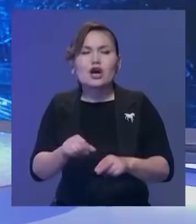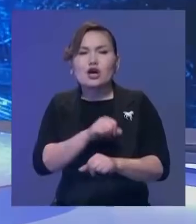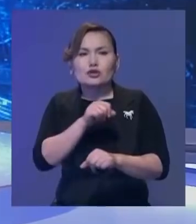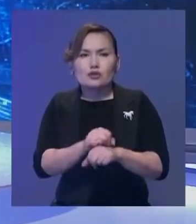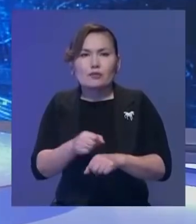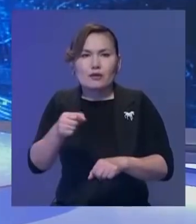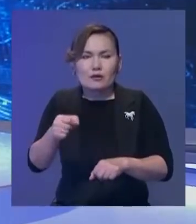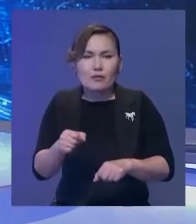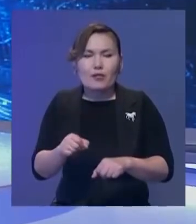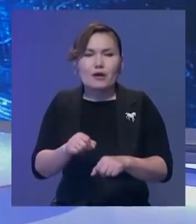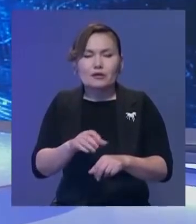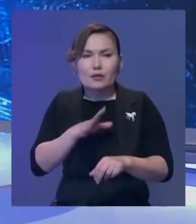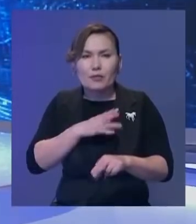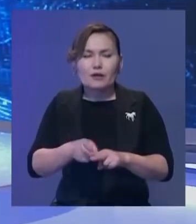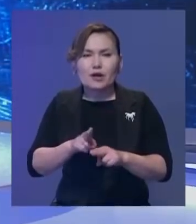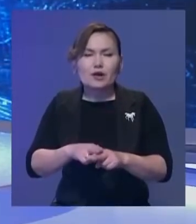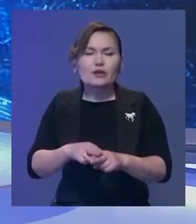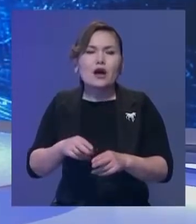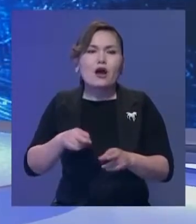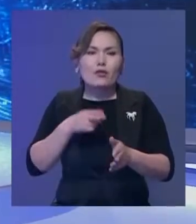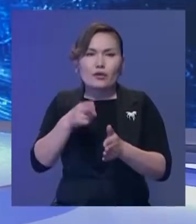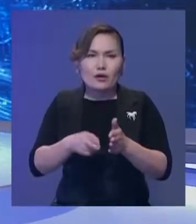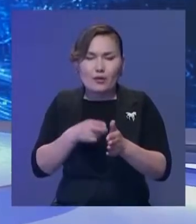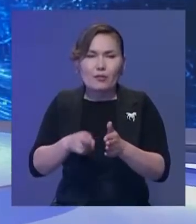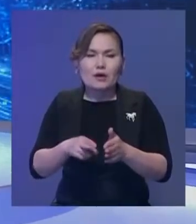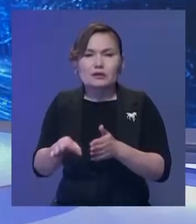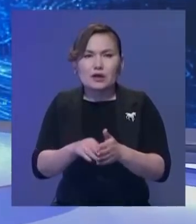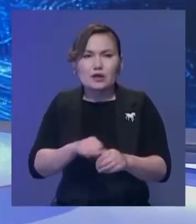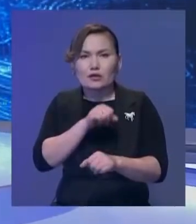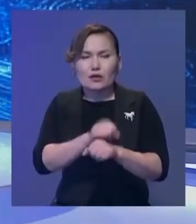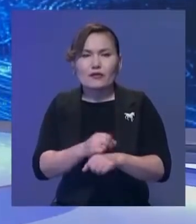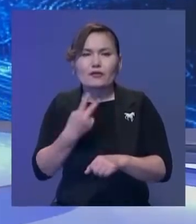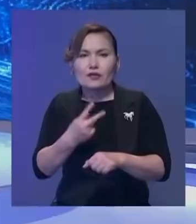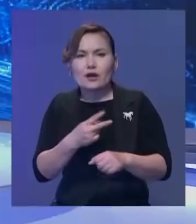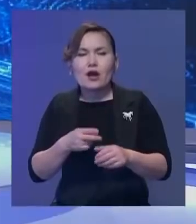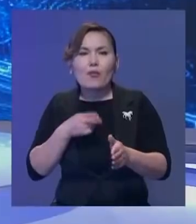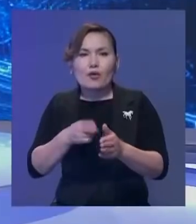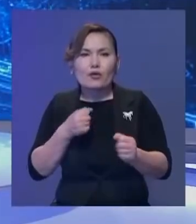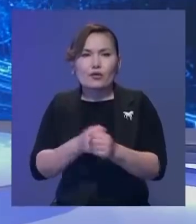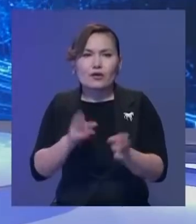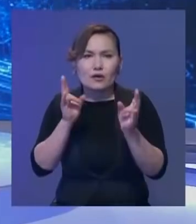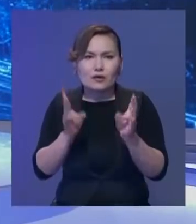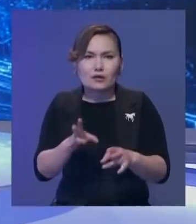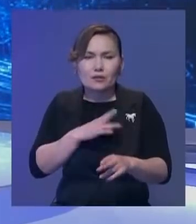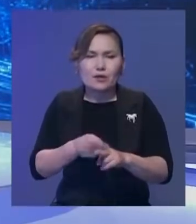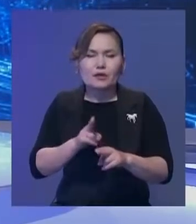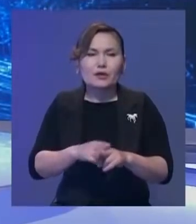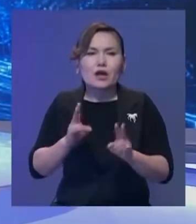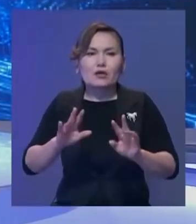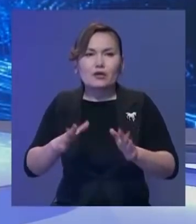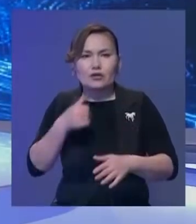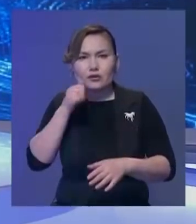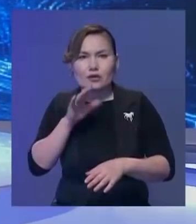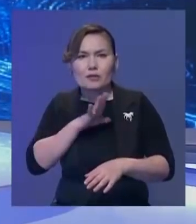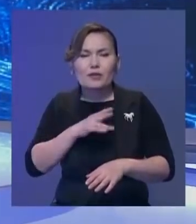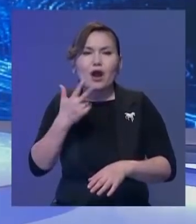мүмкін. Салдарынан көлік шұғыл тоқтап, артынан келе жатқан екінші пойыз соғылған. Оқыс оқиға кеше болғанды. Соңғы деректер